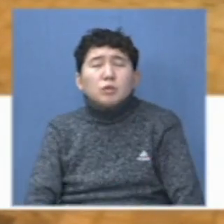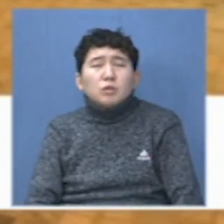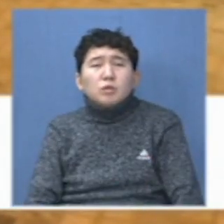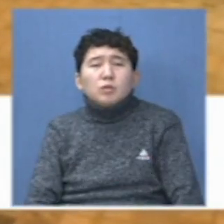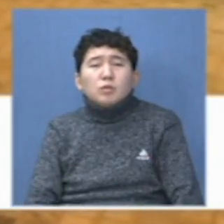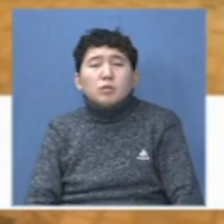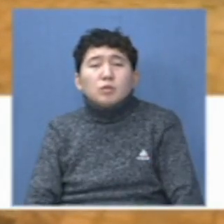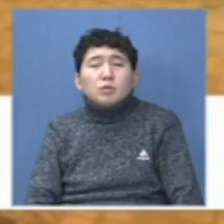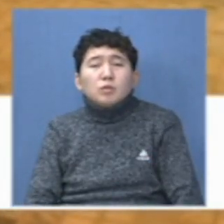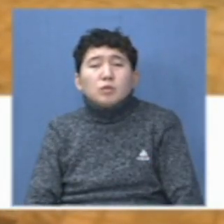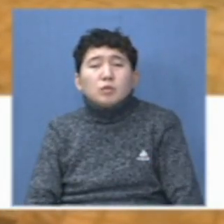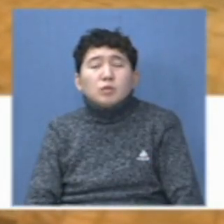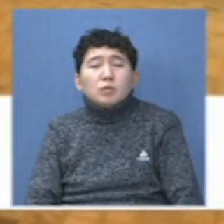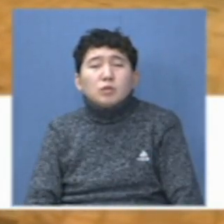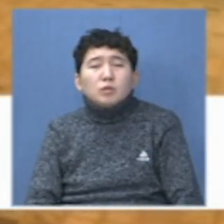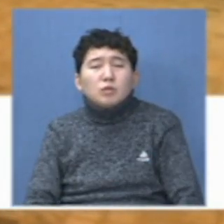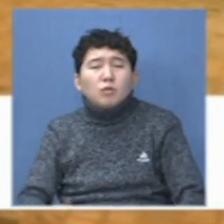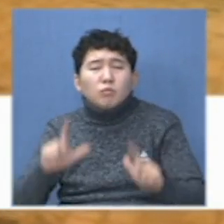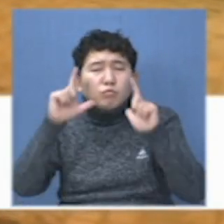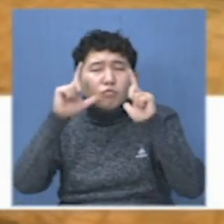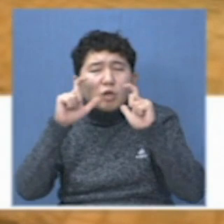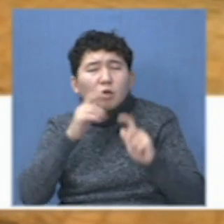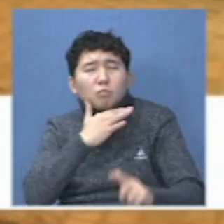походов, фотографий,